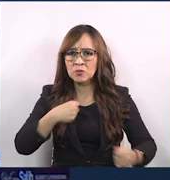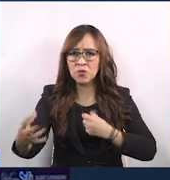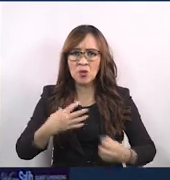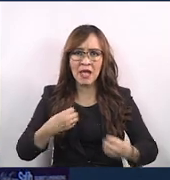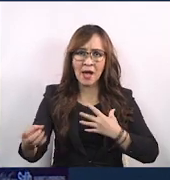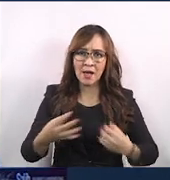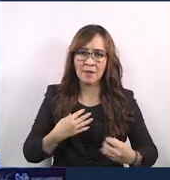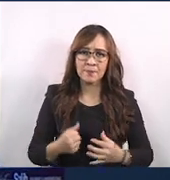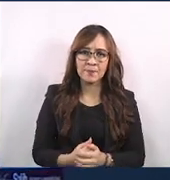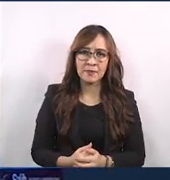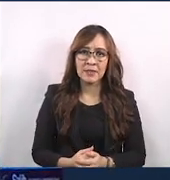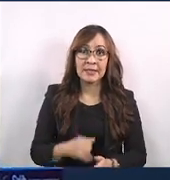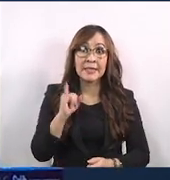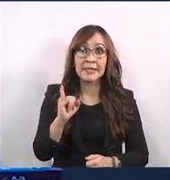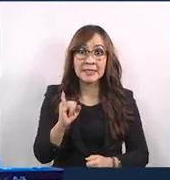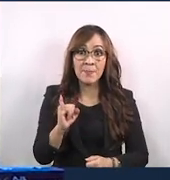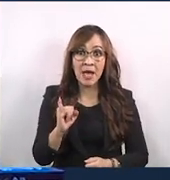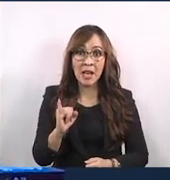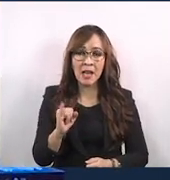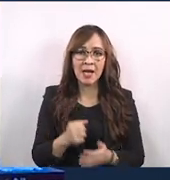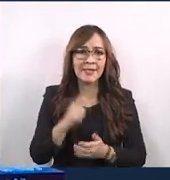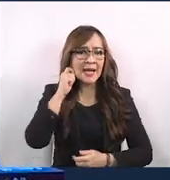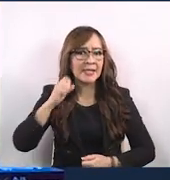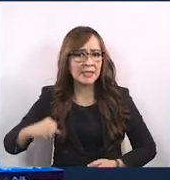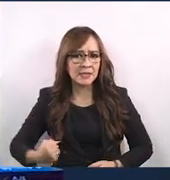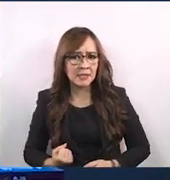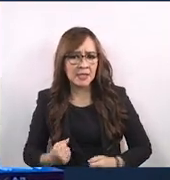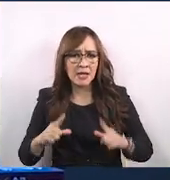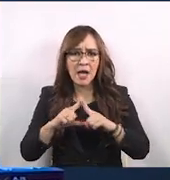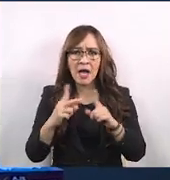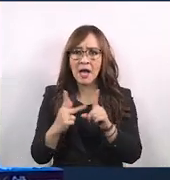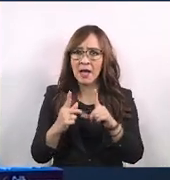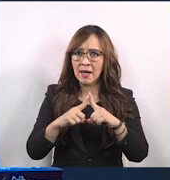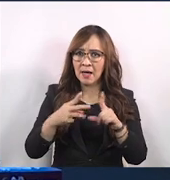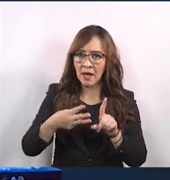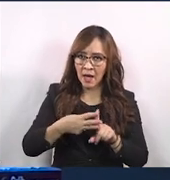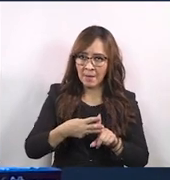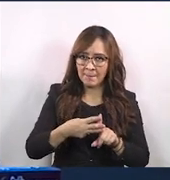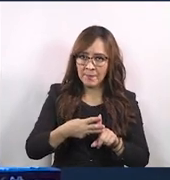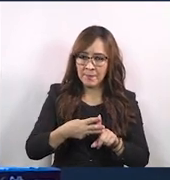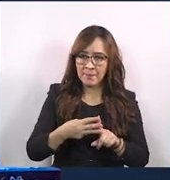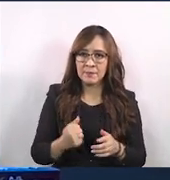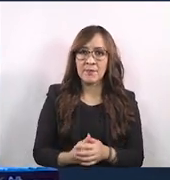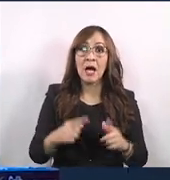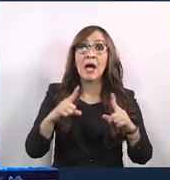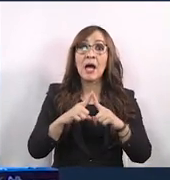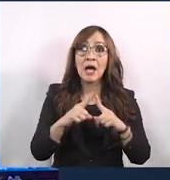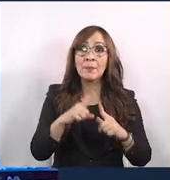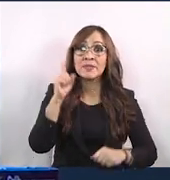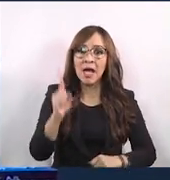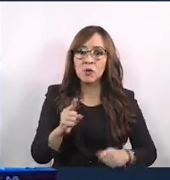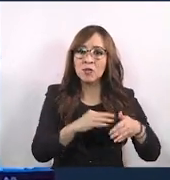Isabella istri Ahab Hai dan app seharusnya Hai dibimbing untuk itu